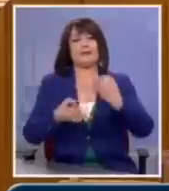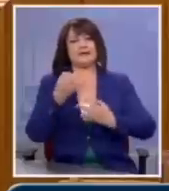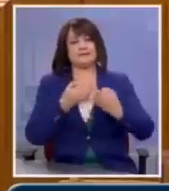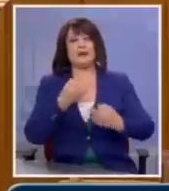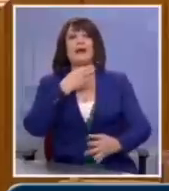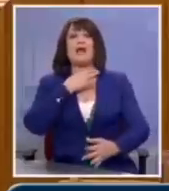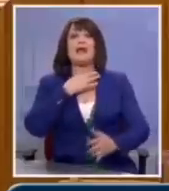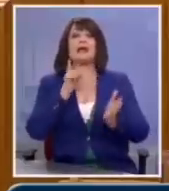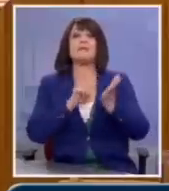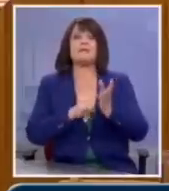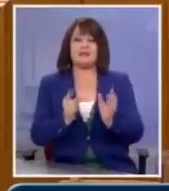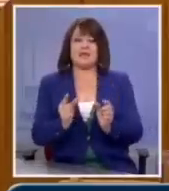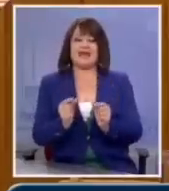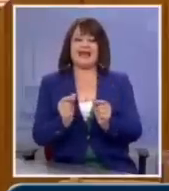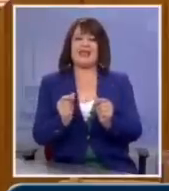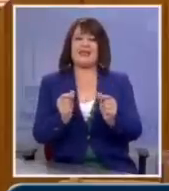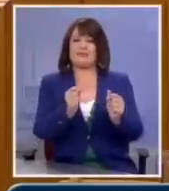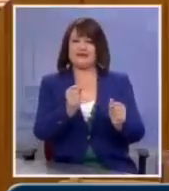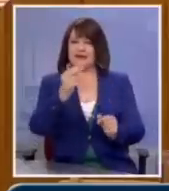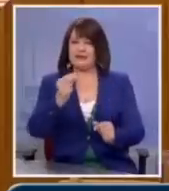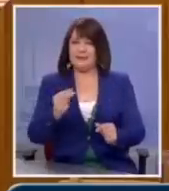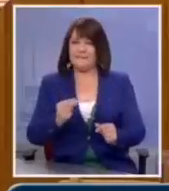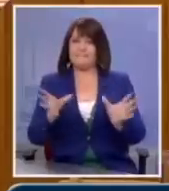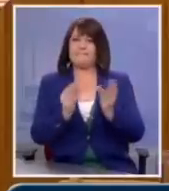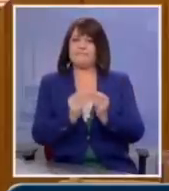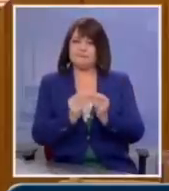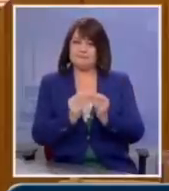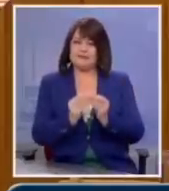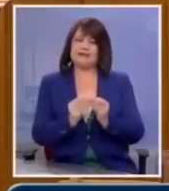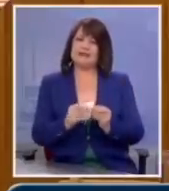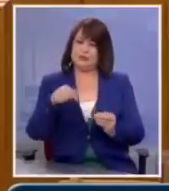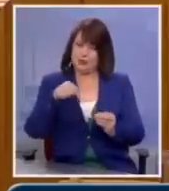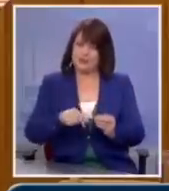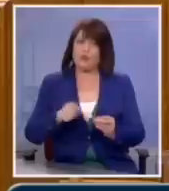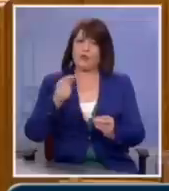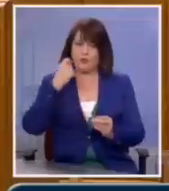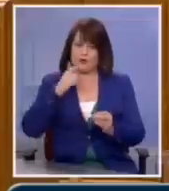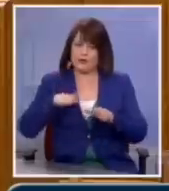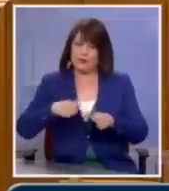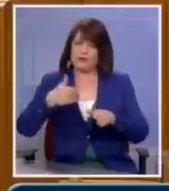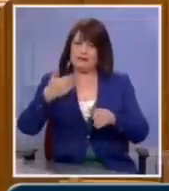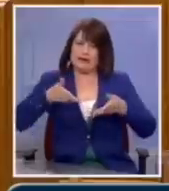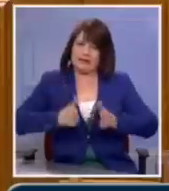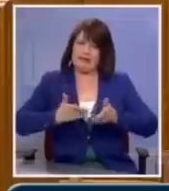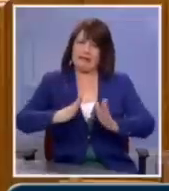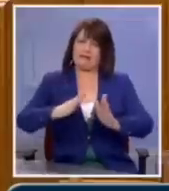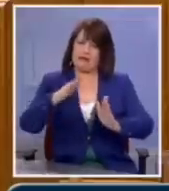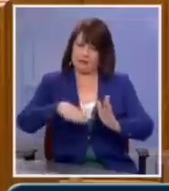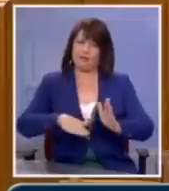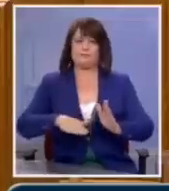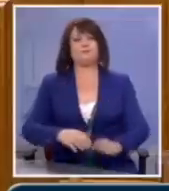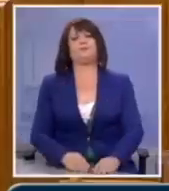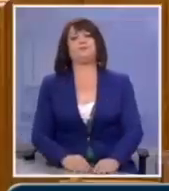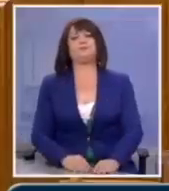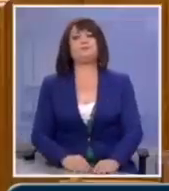ανάγκη ρύθμισης των ζητημάτων αυτών για τα παιδιά δεύτερης γενιάς Και τέλος, λάβαμε υπόψη μας την κοινωνία